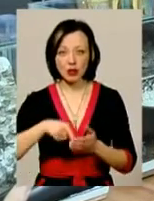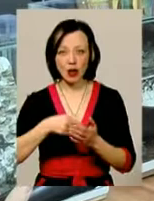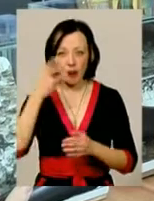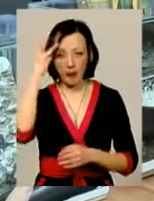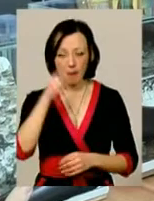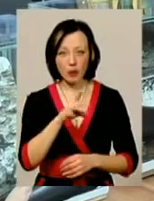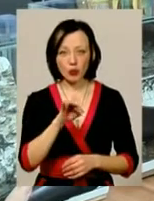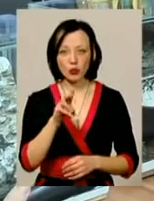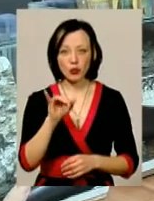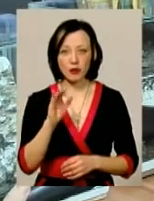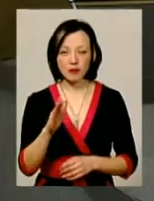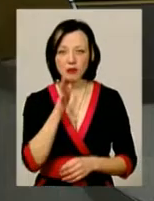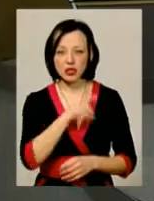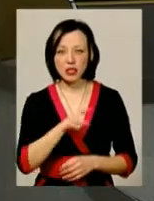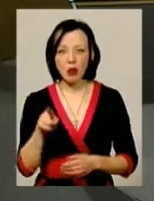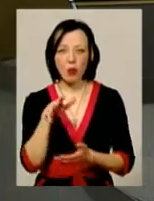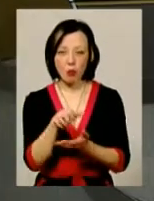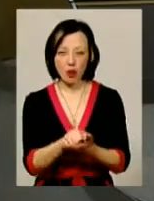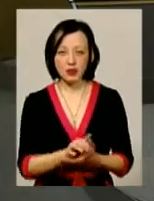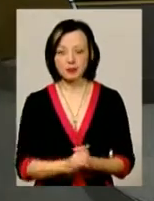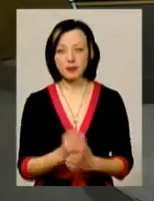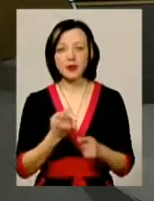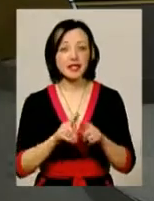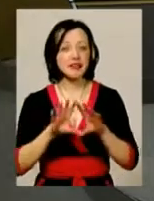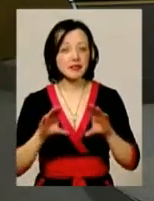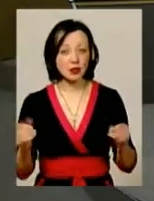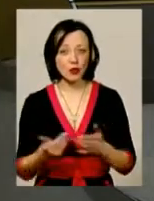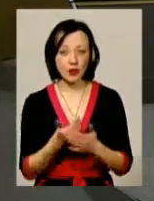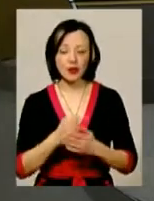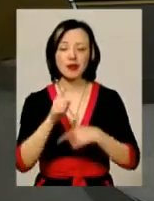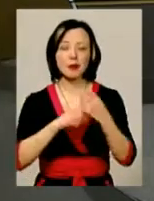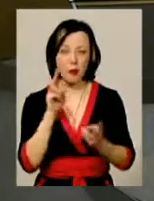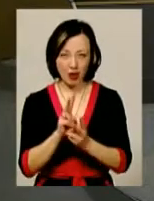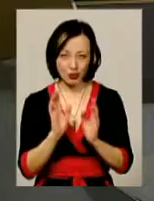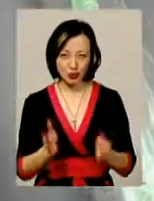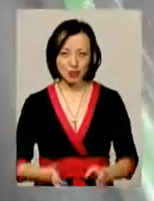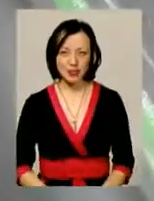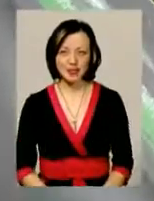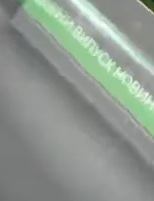часи окупації. Це всі новини на цю годину. Побачимось!